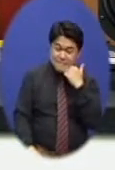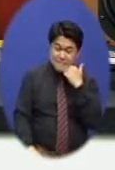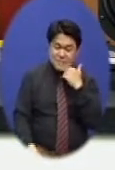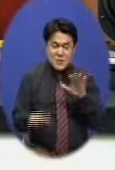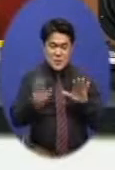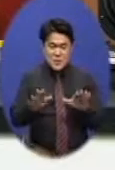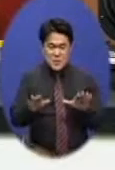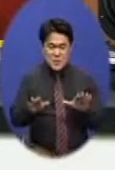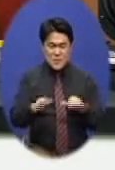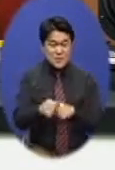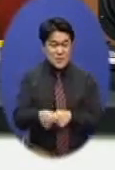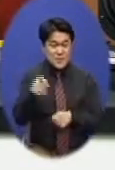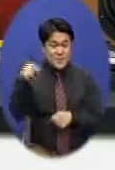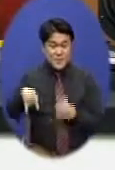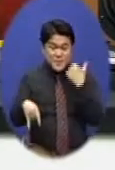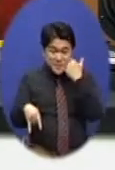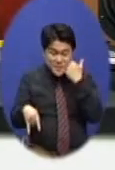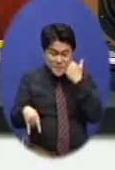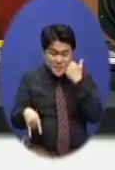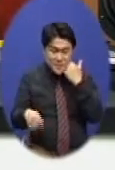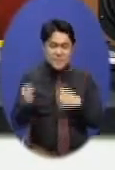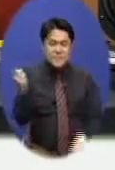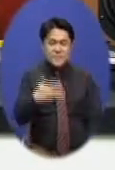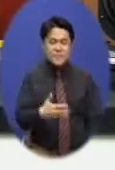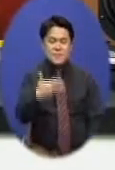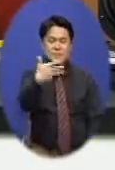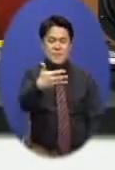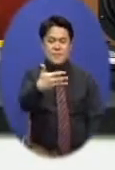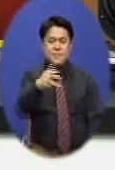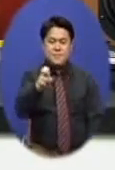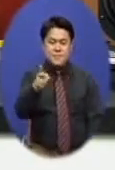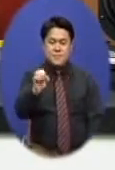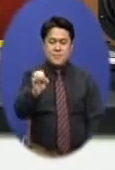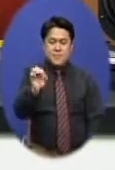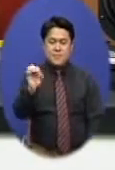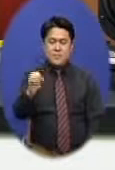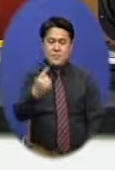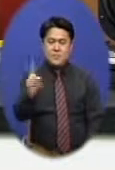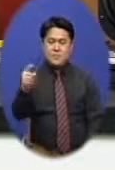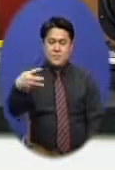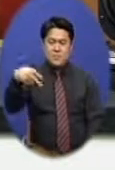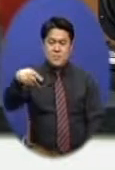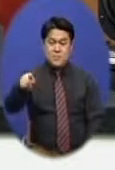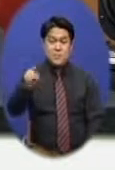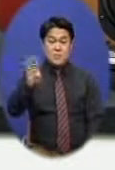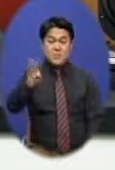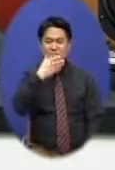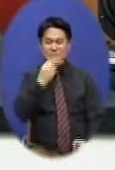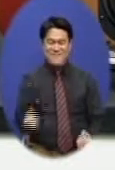자, 오늘의 장원! 장원으로 8번 명활선님